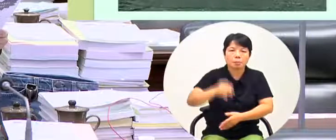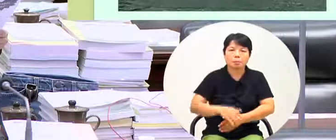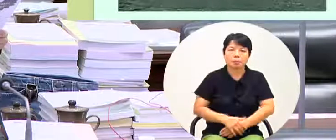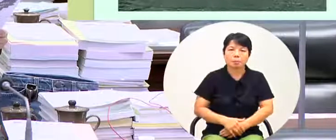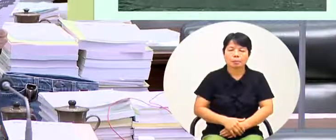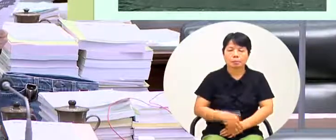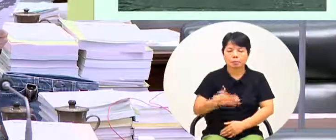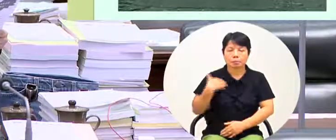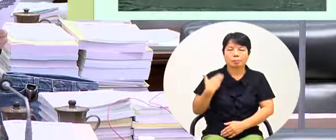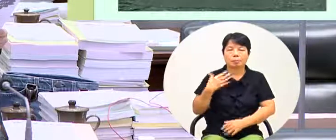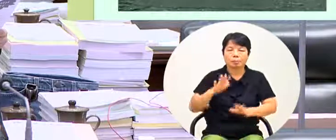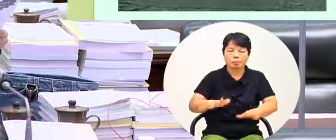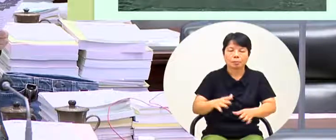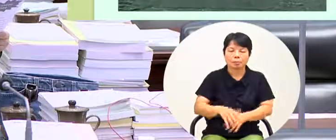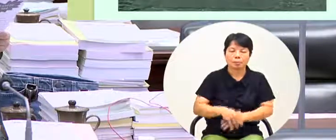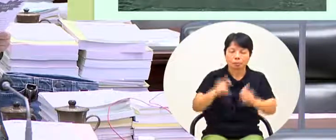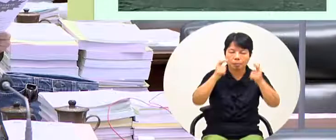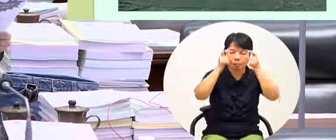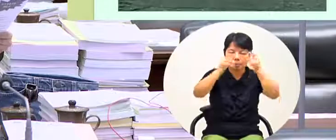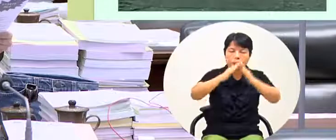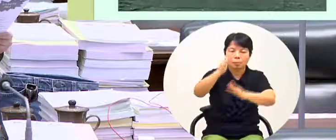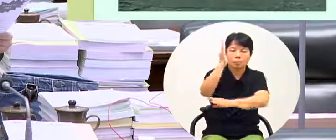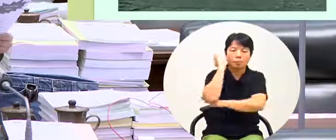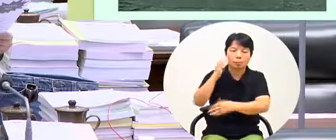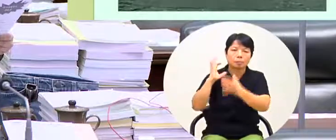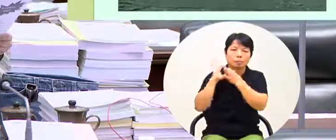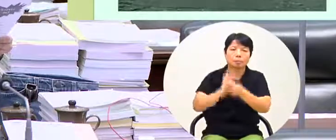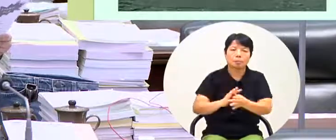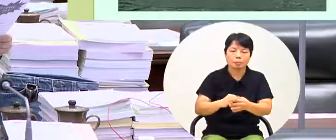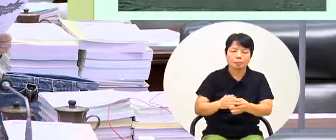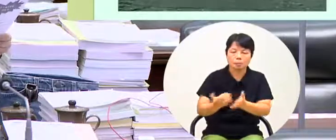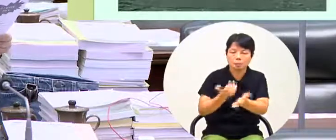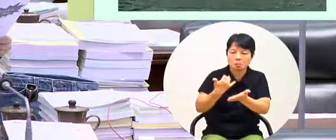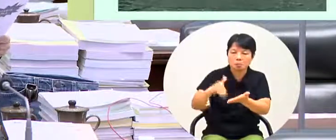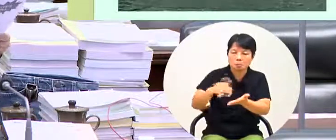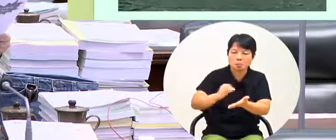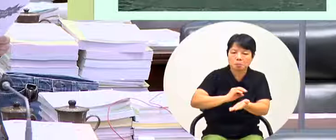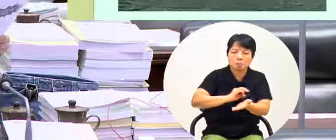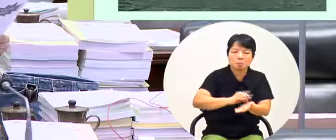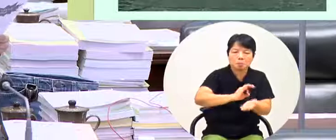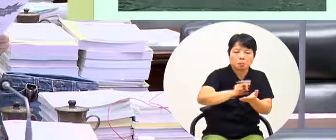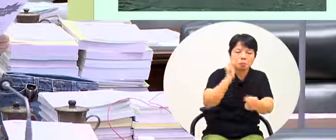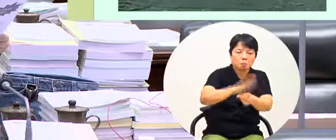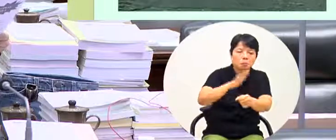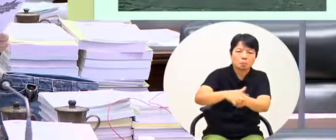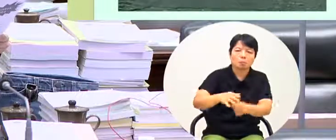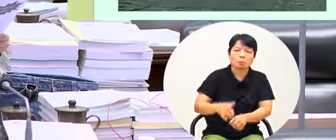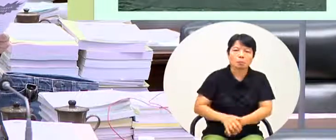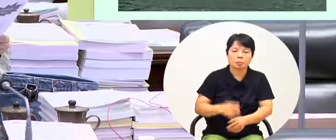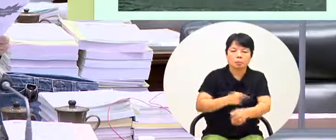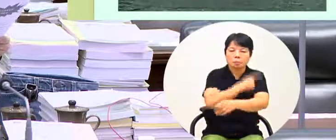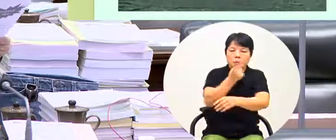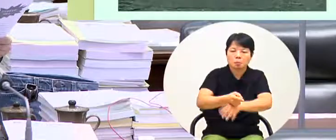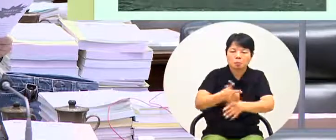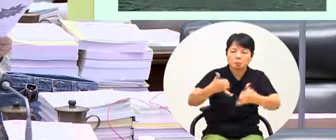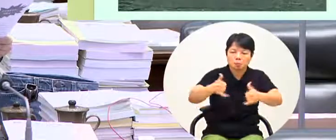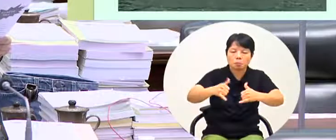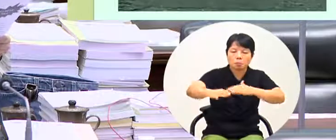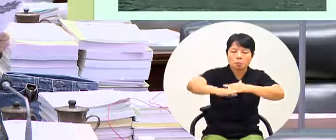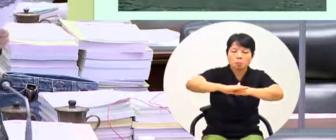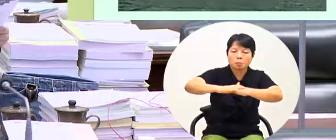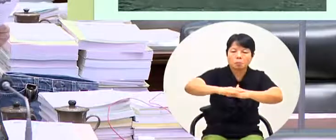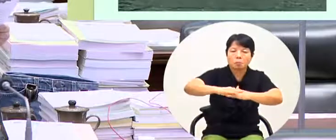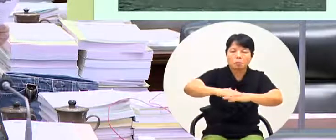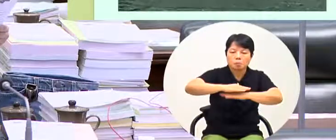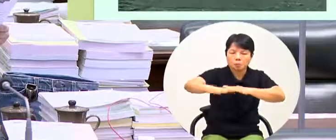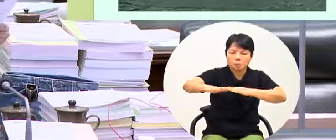是不是有继续要拨经费做这种全面性的路平的计划啊。因为路平专案我们已经讲